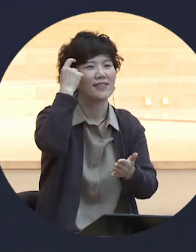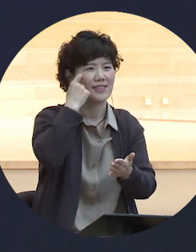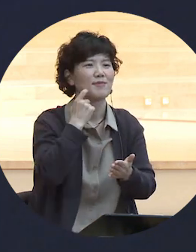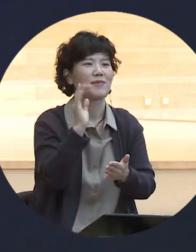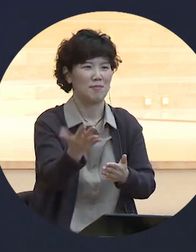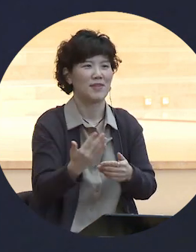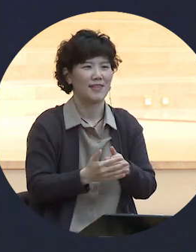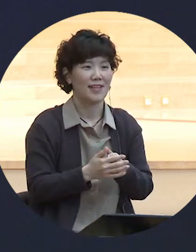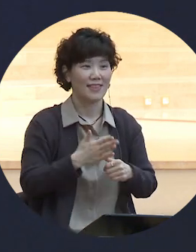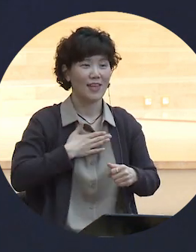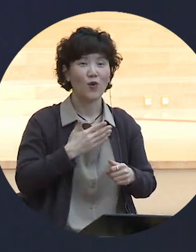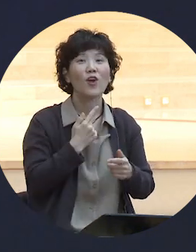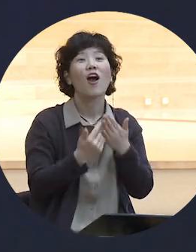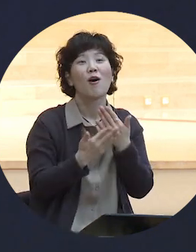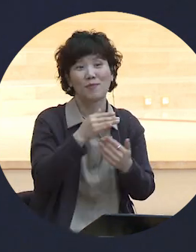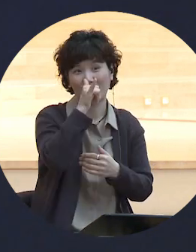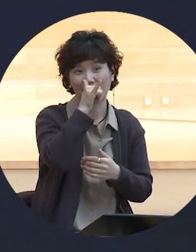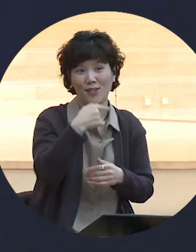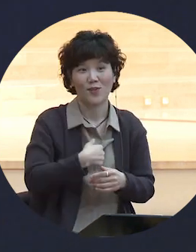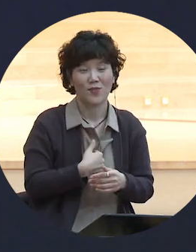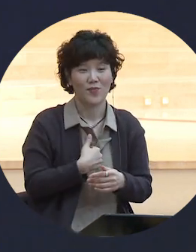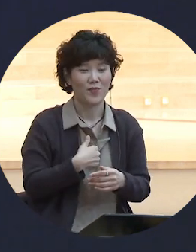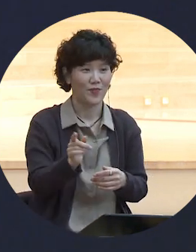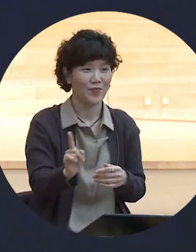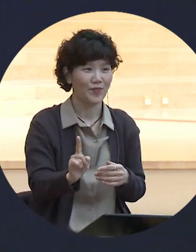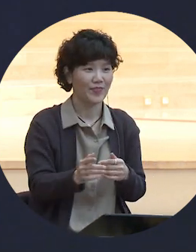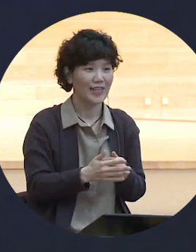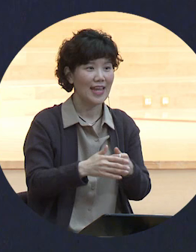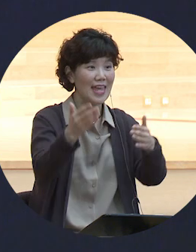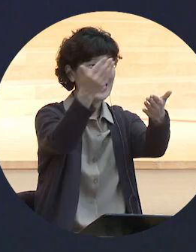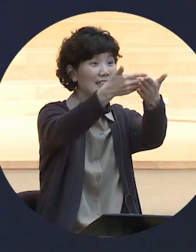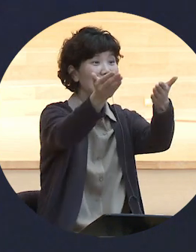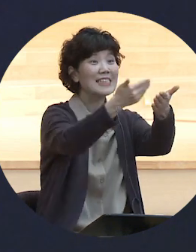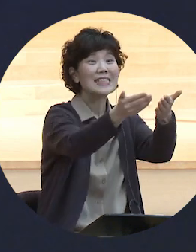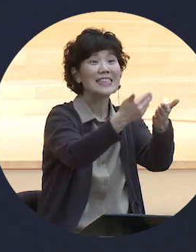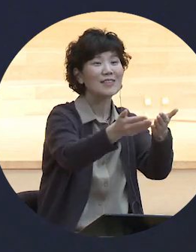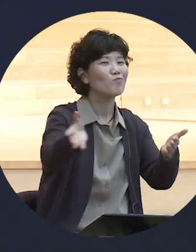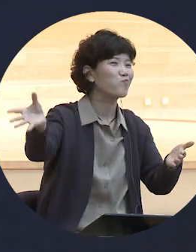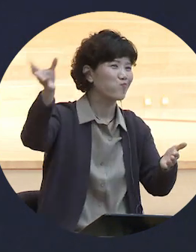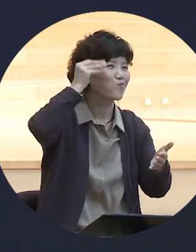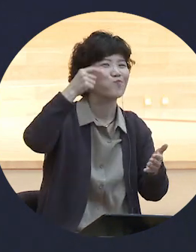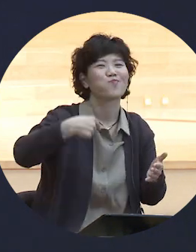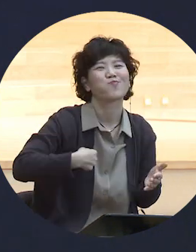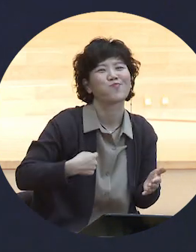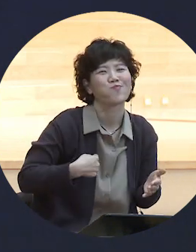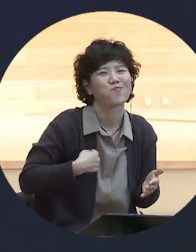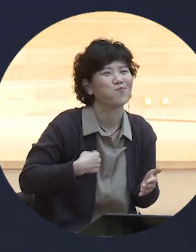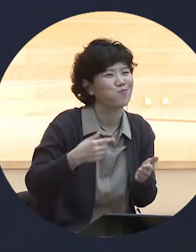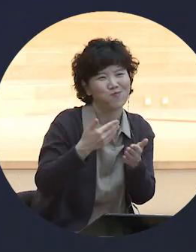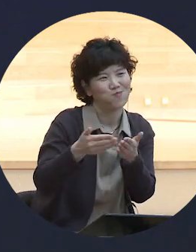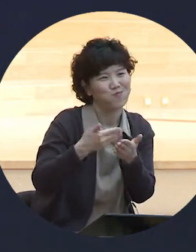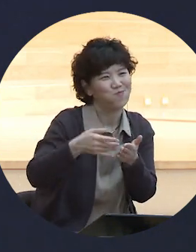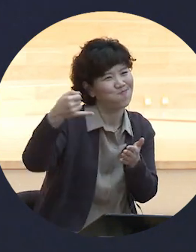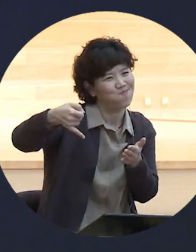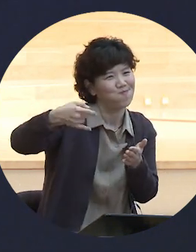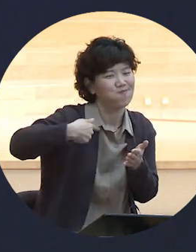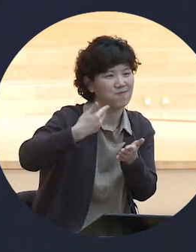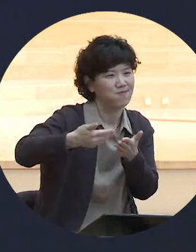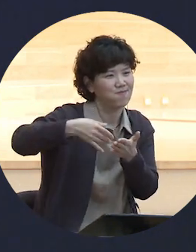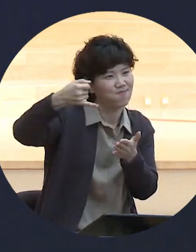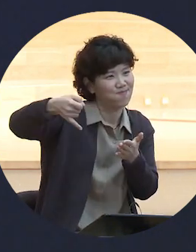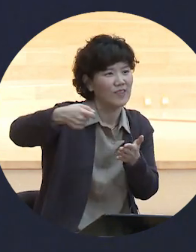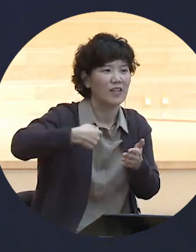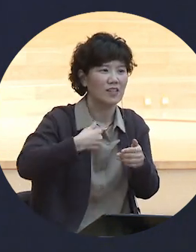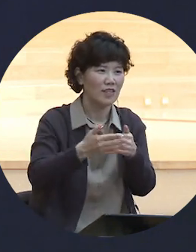이번에 경험했는데요, 저는 그림에 대해서는 문외 아니에요. 그림을 볼 줄 몰라요. 그러나 여러분의 담임